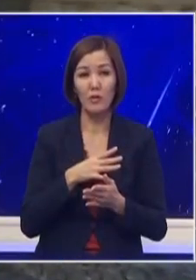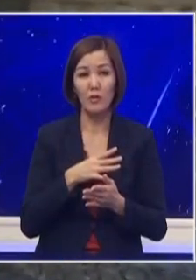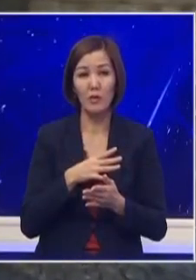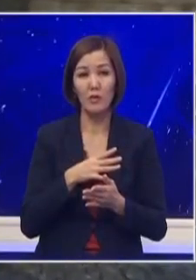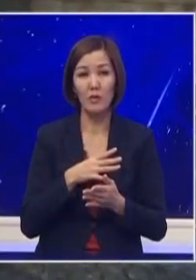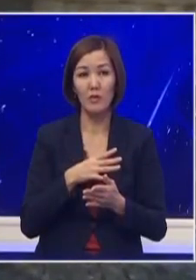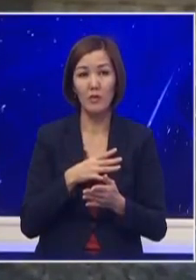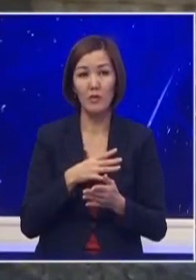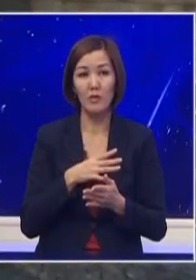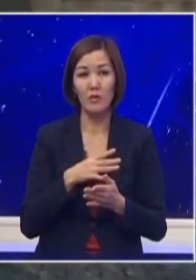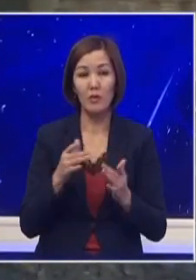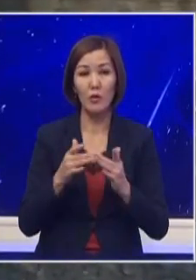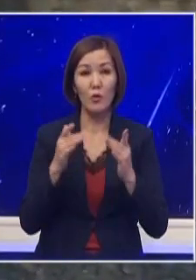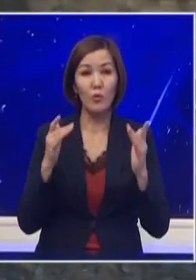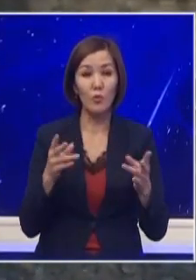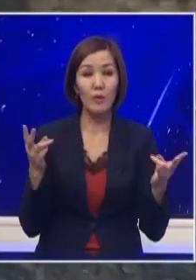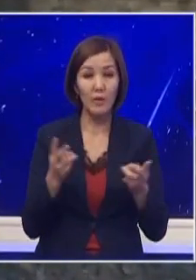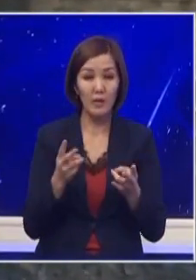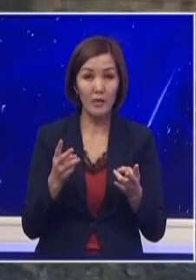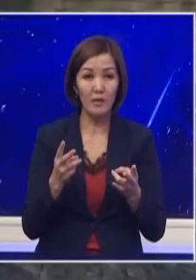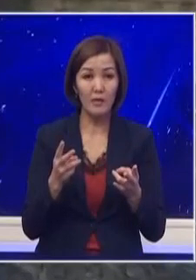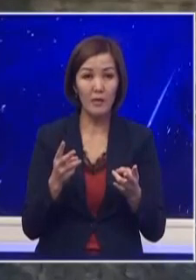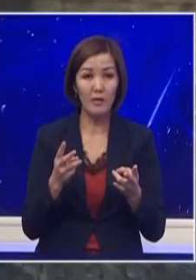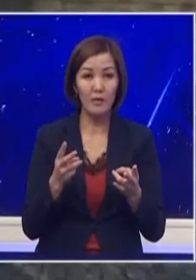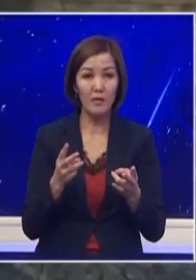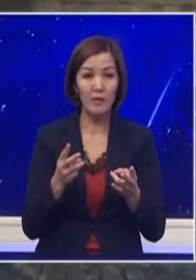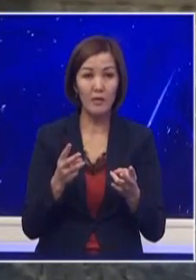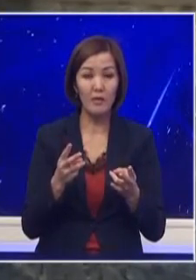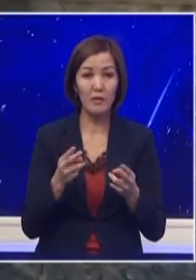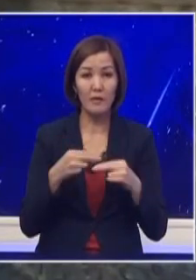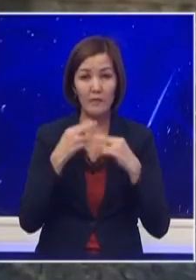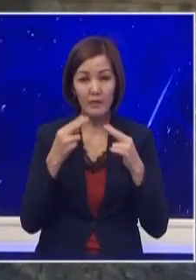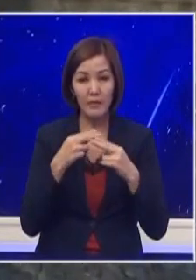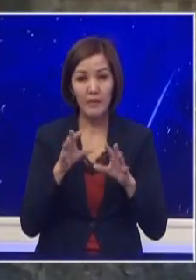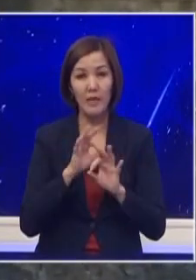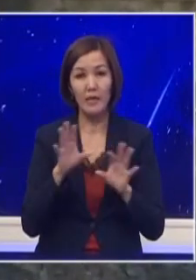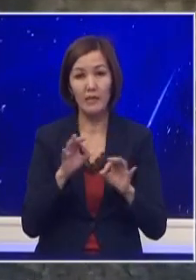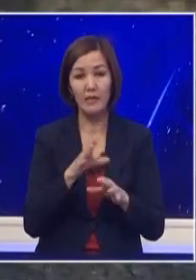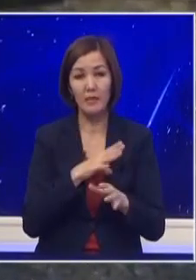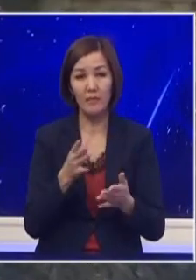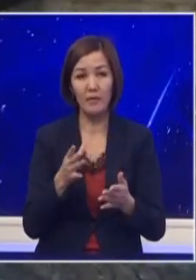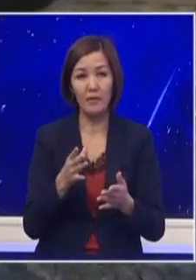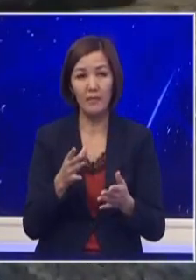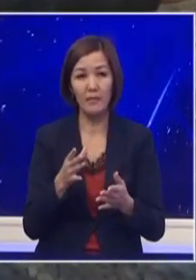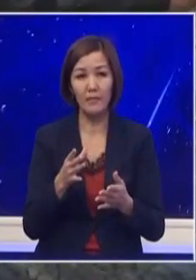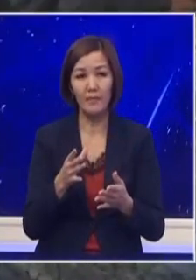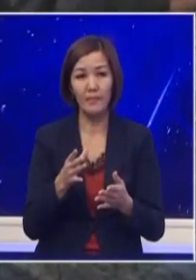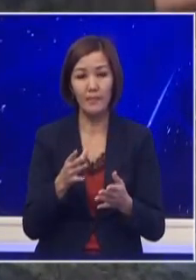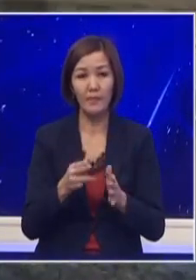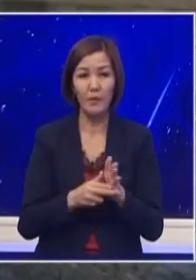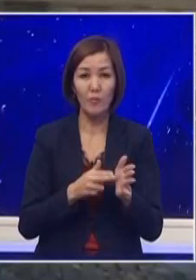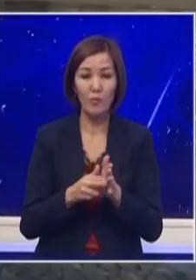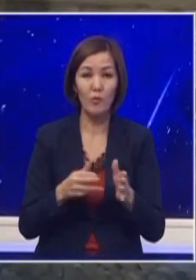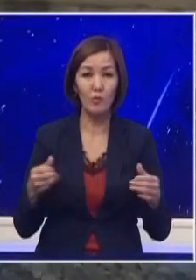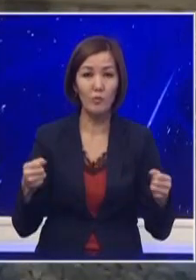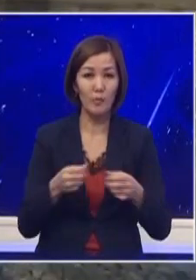Громко говорить бар ғой мына жердегі. Сонымен сөйлесіп жүрді. Боқтап айтып беріп, я барында қуып жүрдім бәрін. Рас бас, пойыз бас кетсе